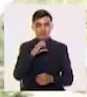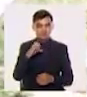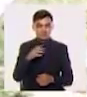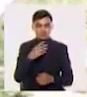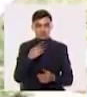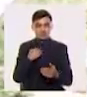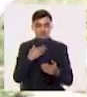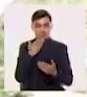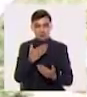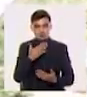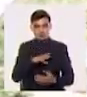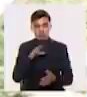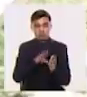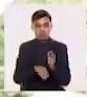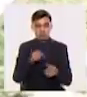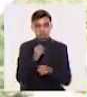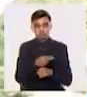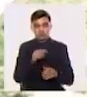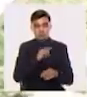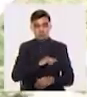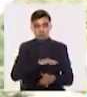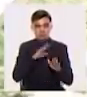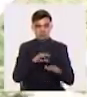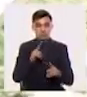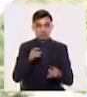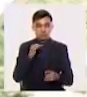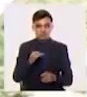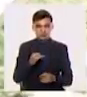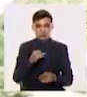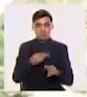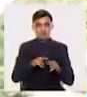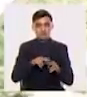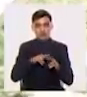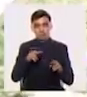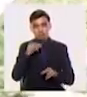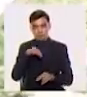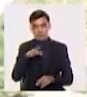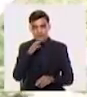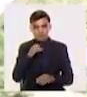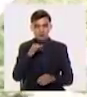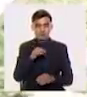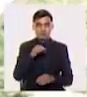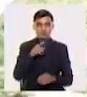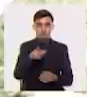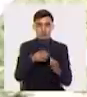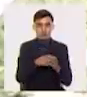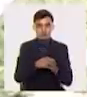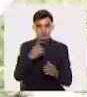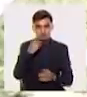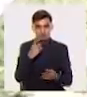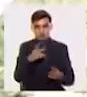өз еркімсіз жұмыстан шығарып тастады. Енді осындай төтенше жағдай кезде ТШО компаниясы